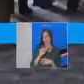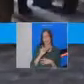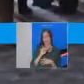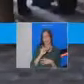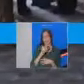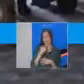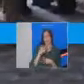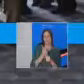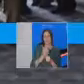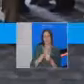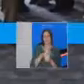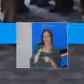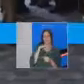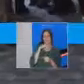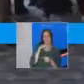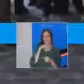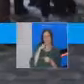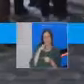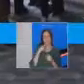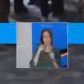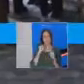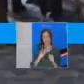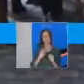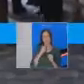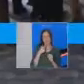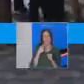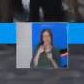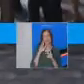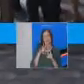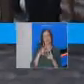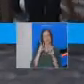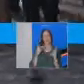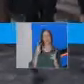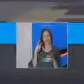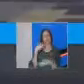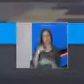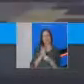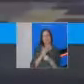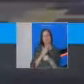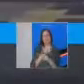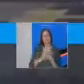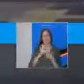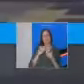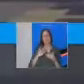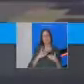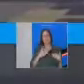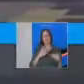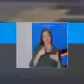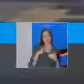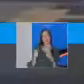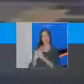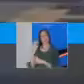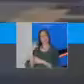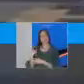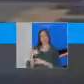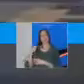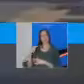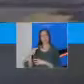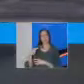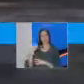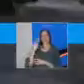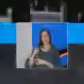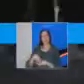איפאק לא עשה מספיק, הם אמנם אומרים שהם בעד פתרון שתי מדינות, אבל הם לא עשו מספיק כדי באמת לקדם את הדבר הזה. אז אנחנו הקמנו